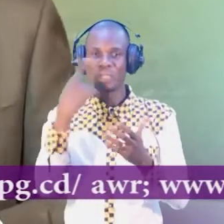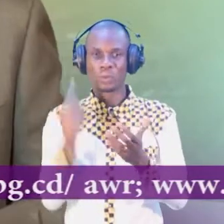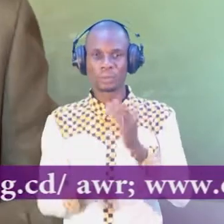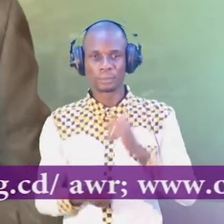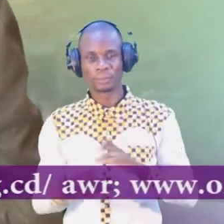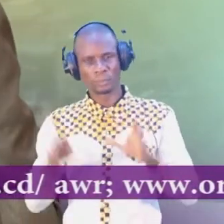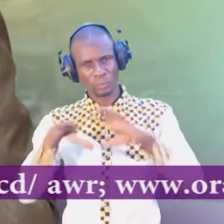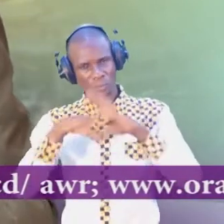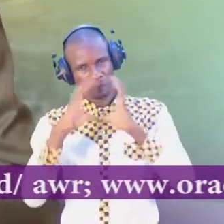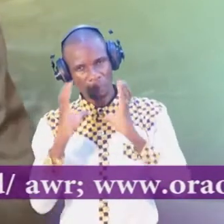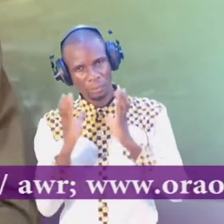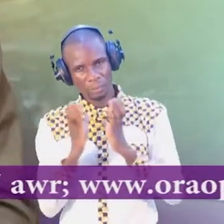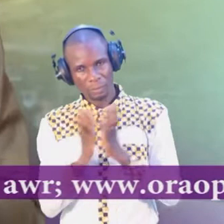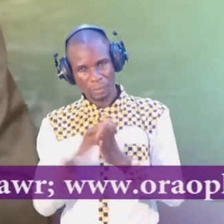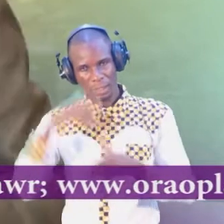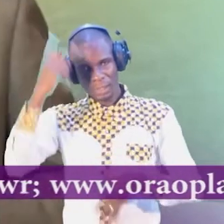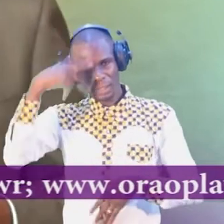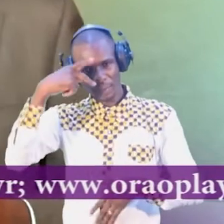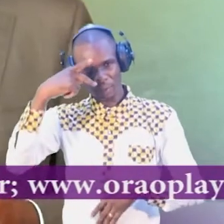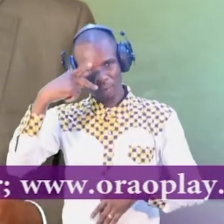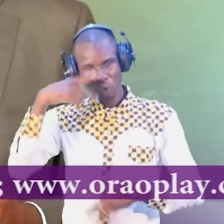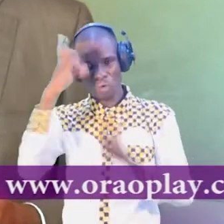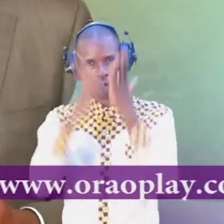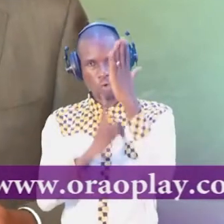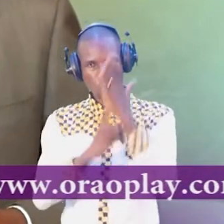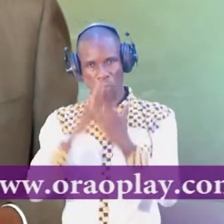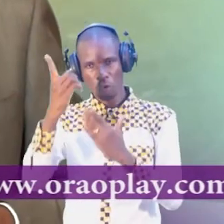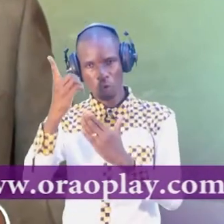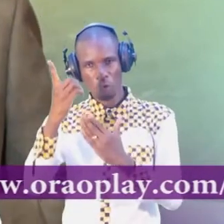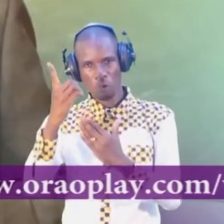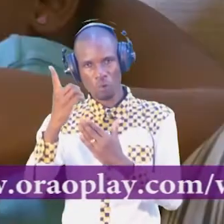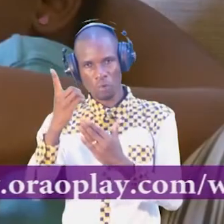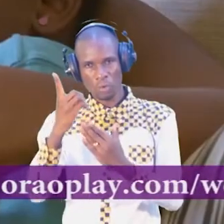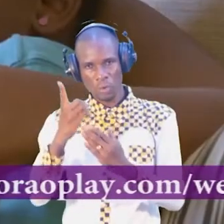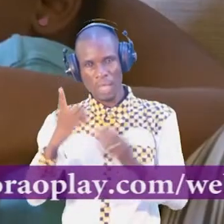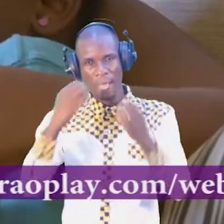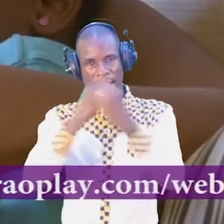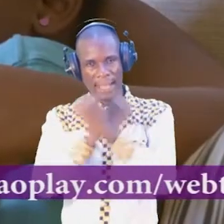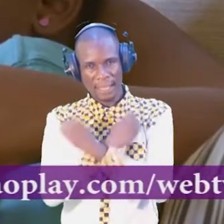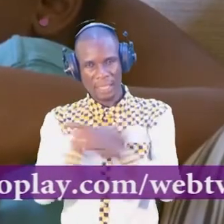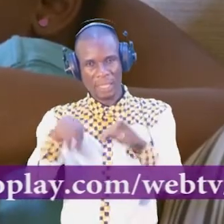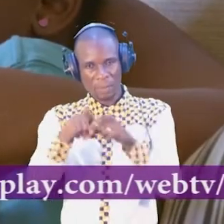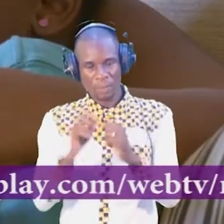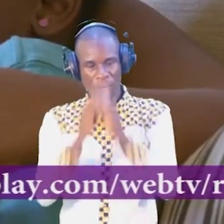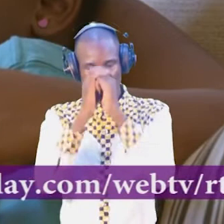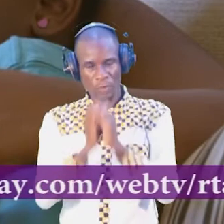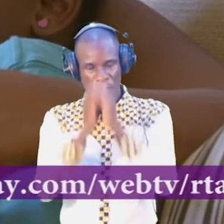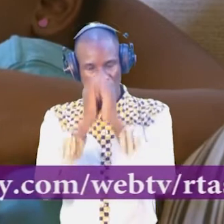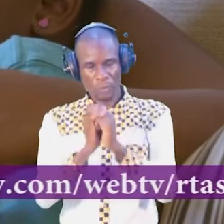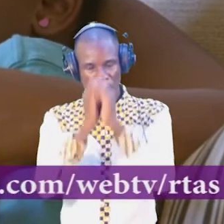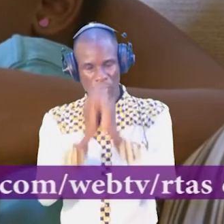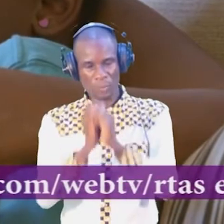lolenge nzambe asili kovangisa makambo nzambe azali koyebisa biso nini awa alingi kolobete ba